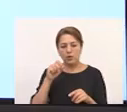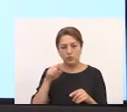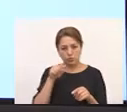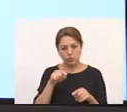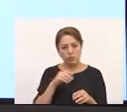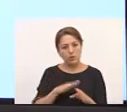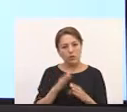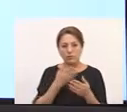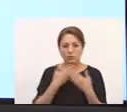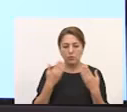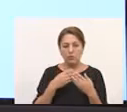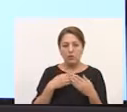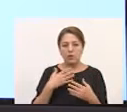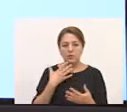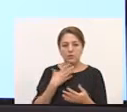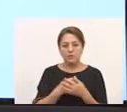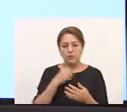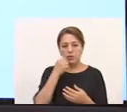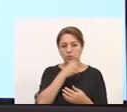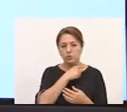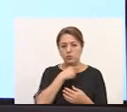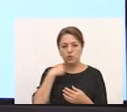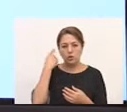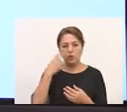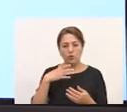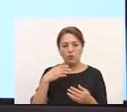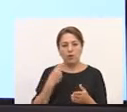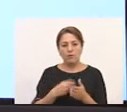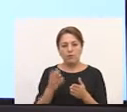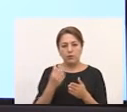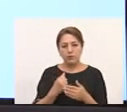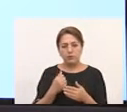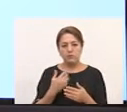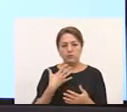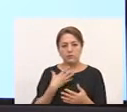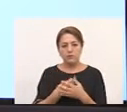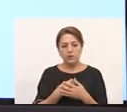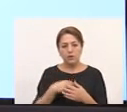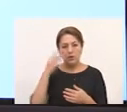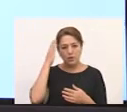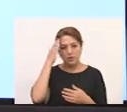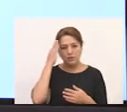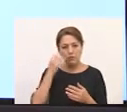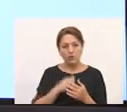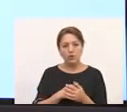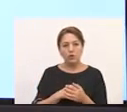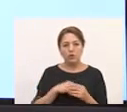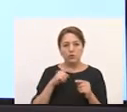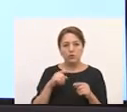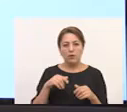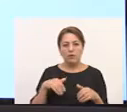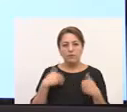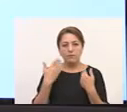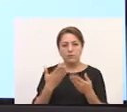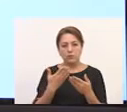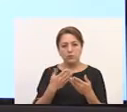Свою шею выкупят моей головою. Так скажет Пугачев о своих енаралах. То есть выдадут меня